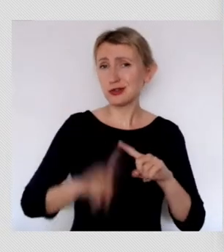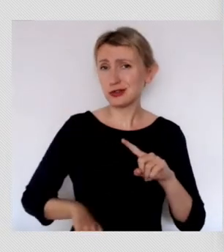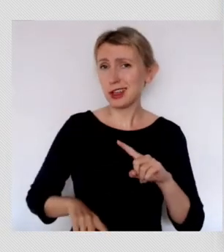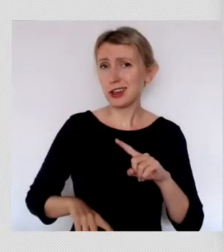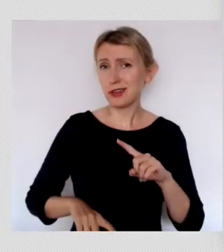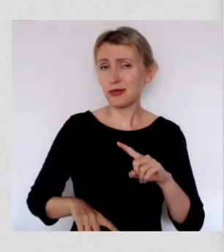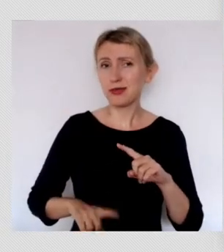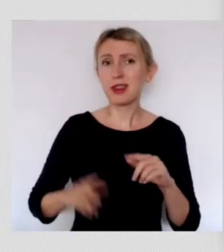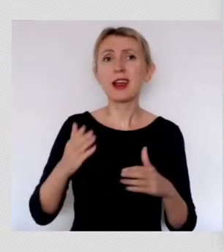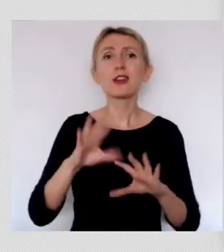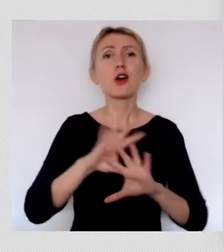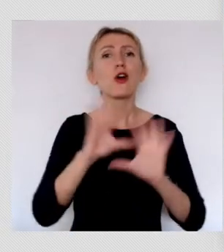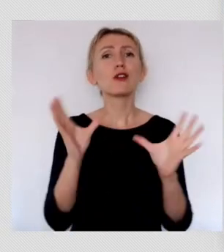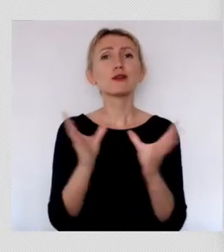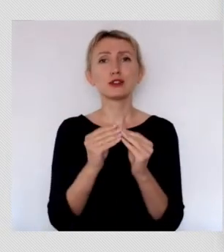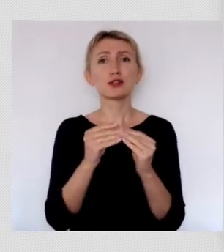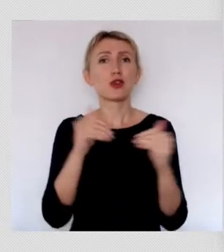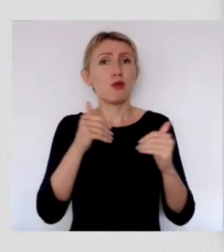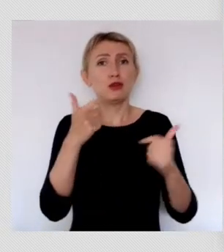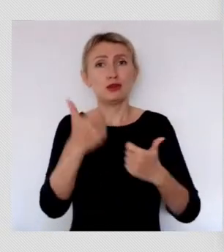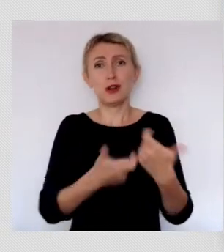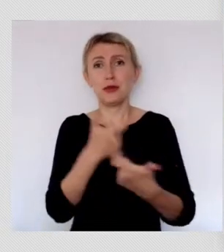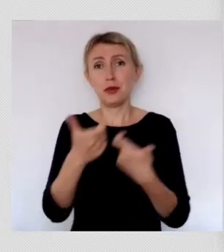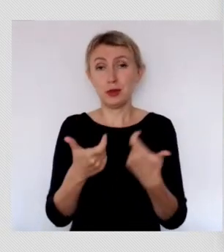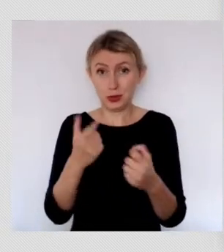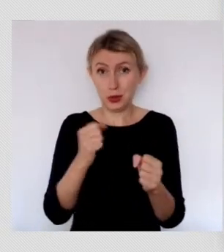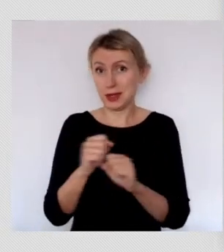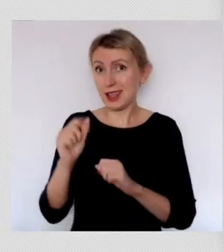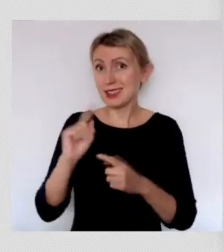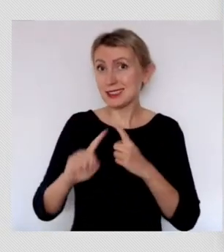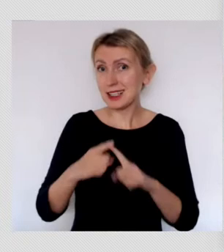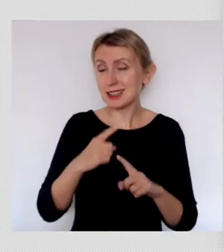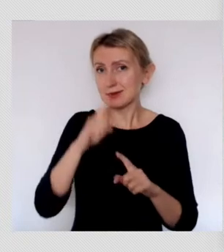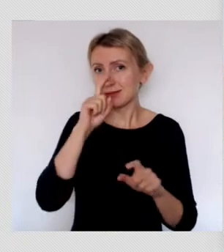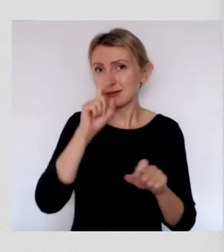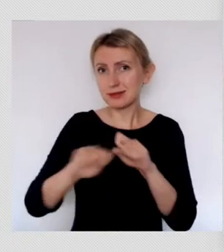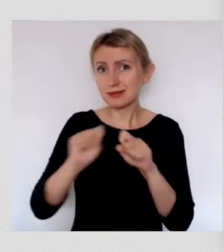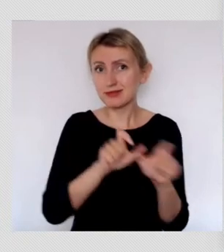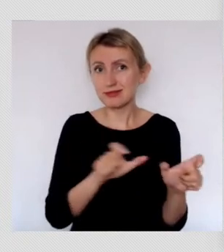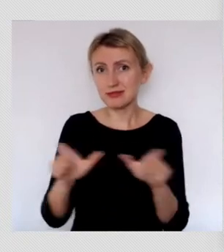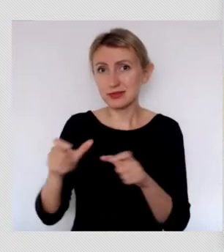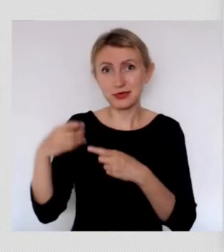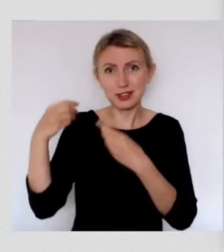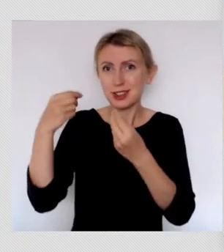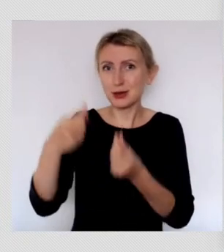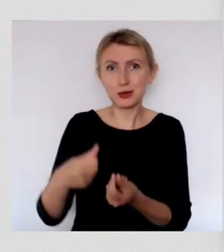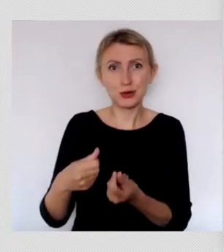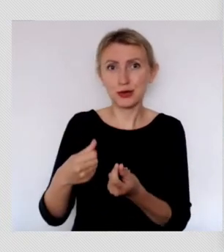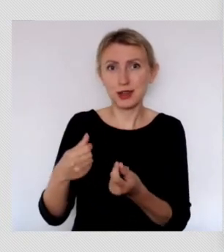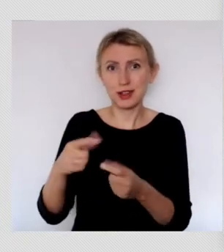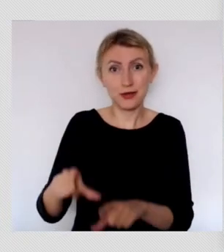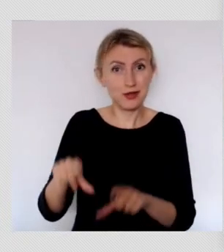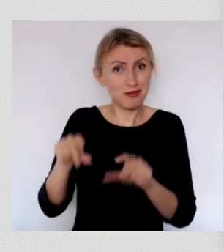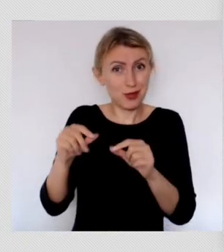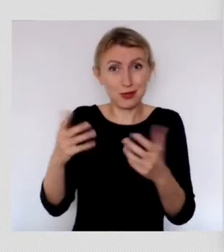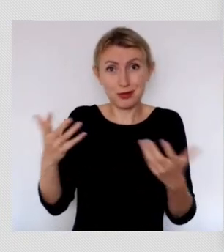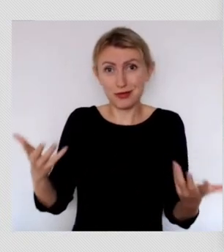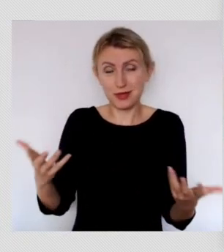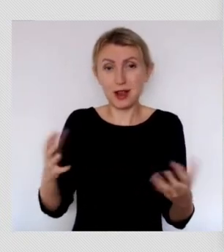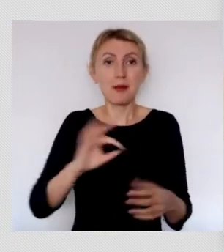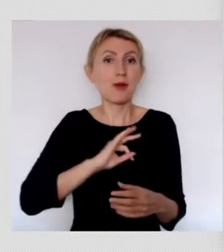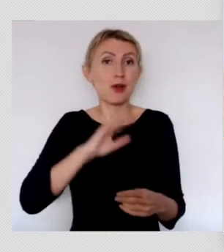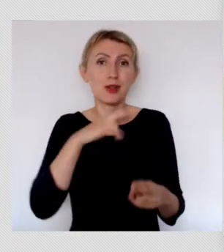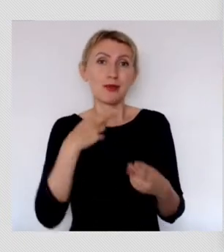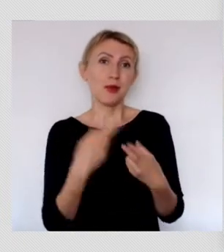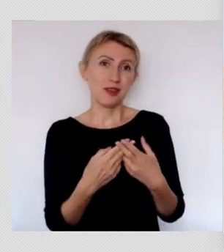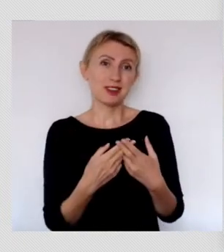skoro niemal wszystko jest dozwolone, to czy ma sens monitorowanie finansowania wyborów? Moja odpowiedź oczywiście